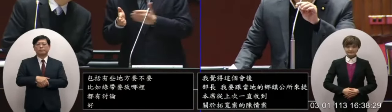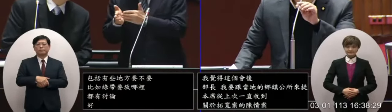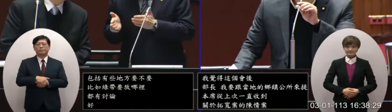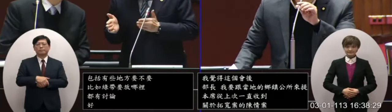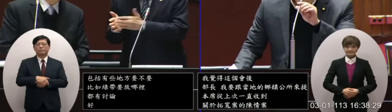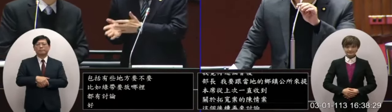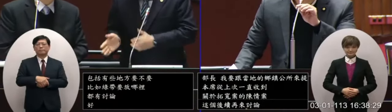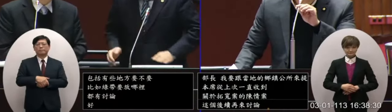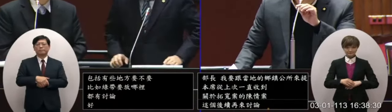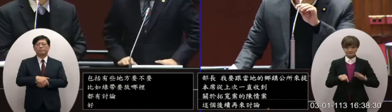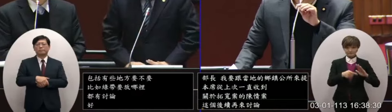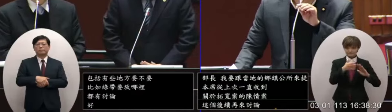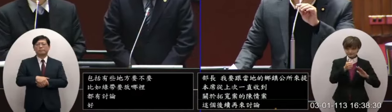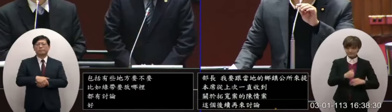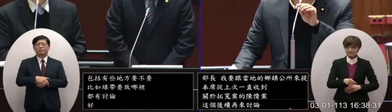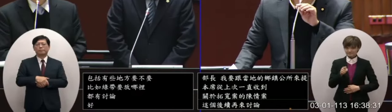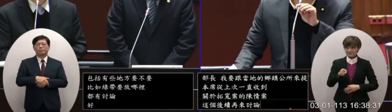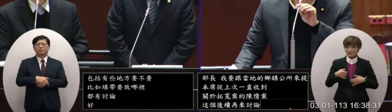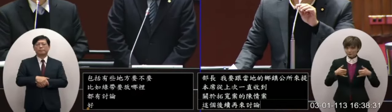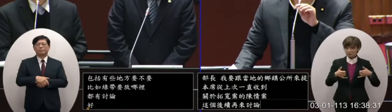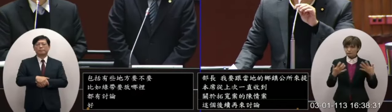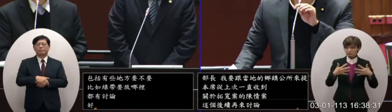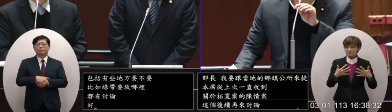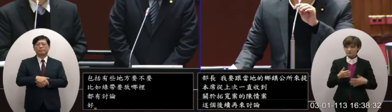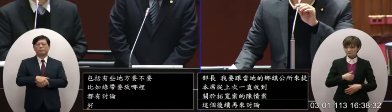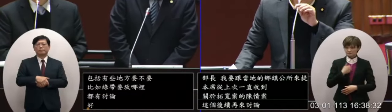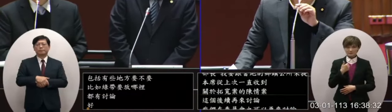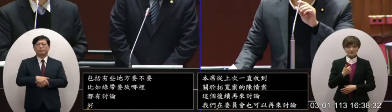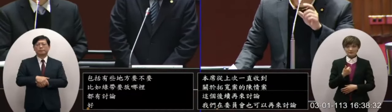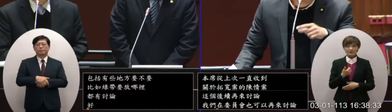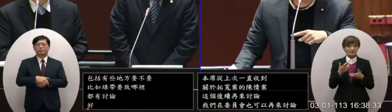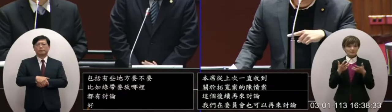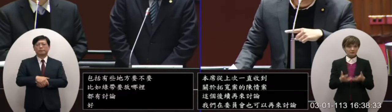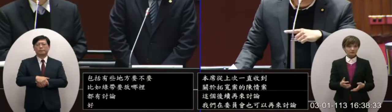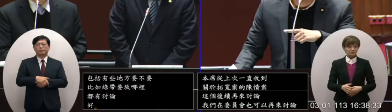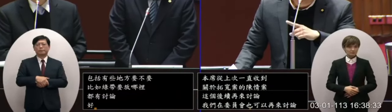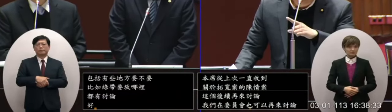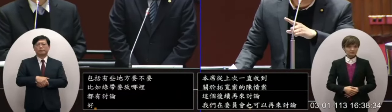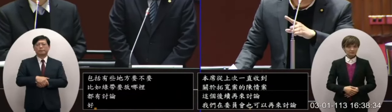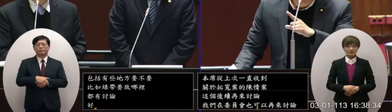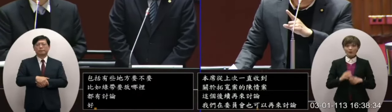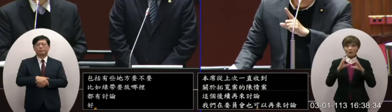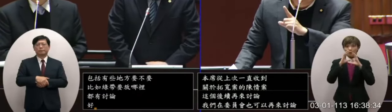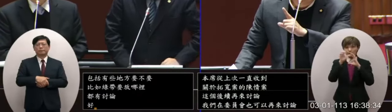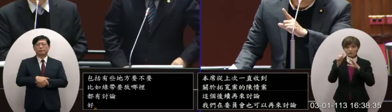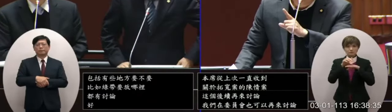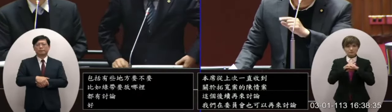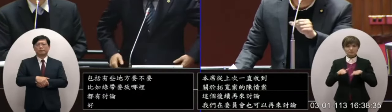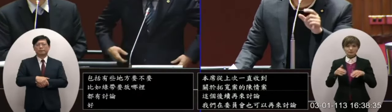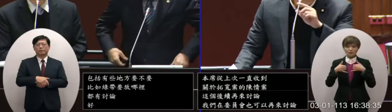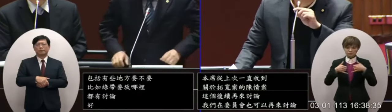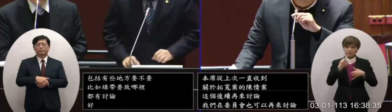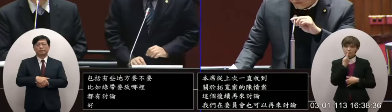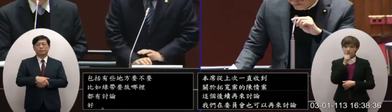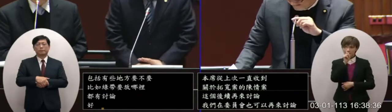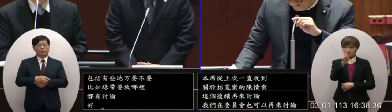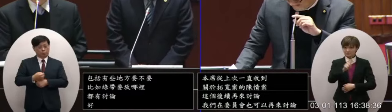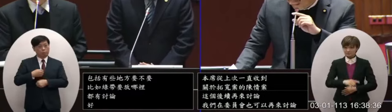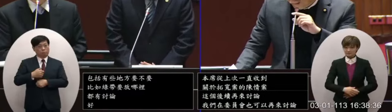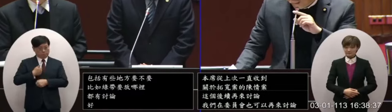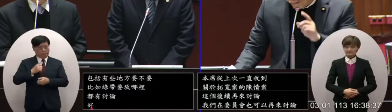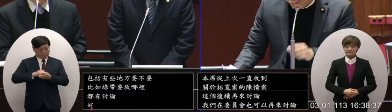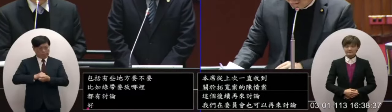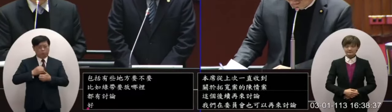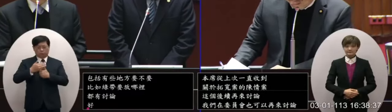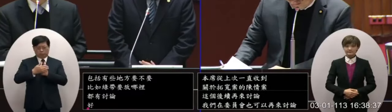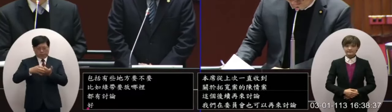所以院长，这个道路问题是真的很需要，而且回家安全的路只有一条。 我们确实